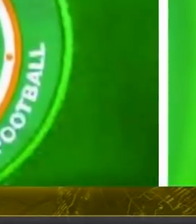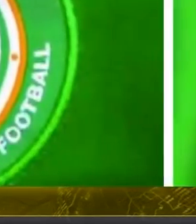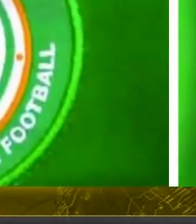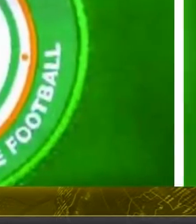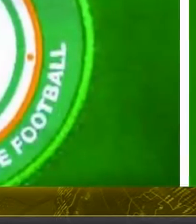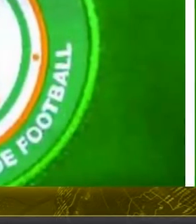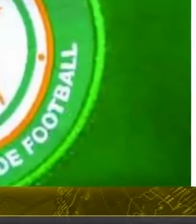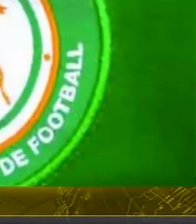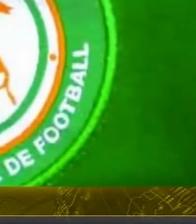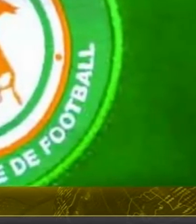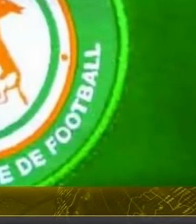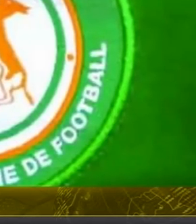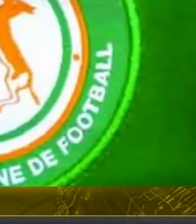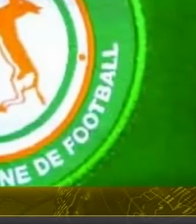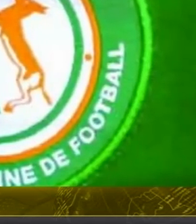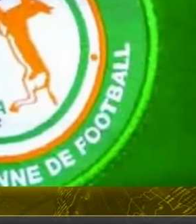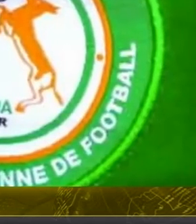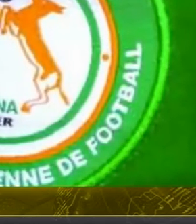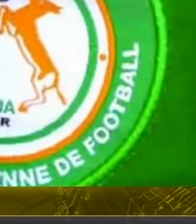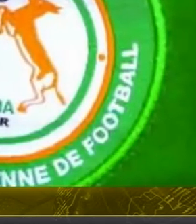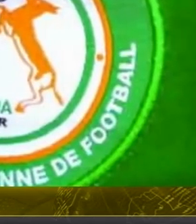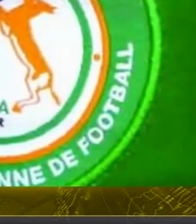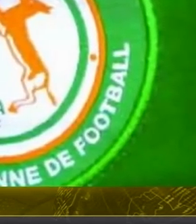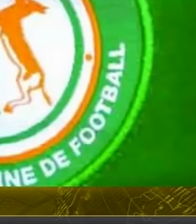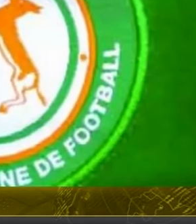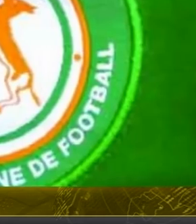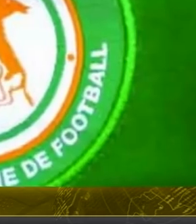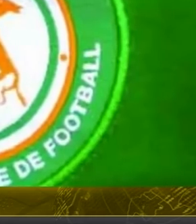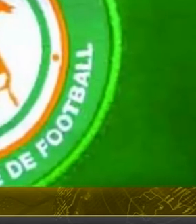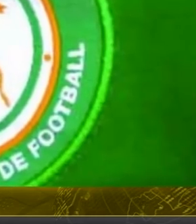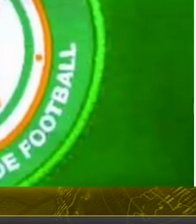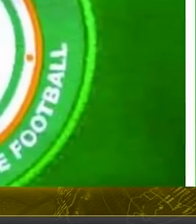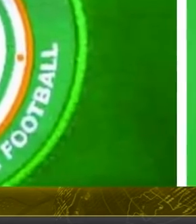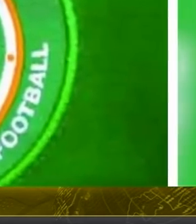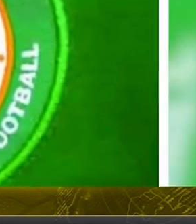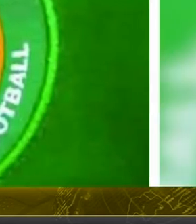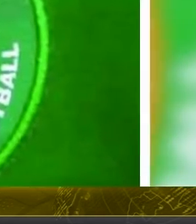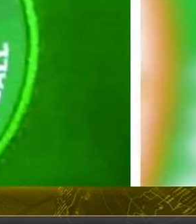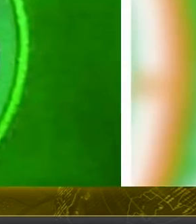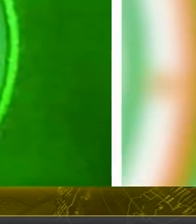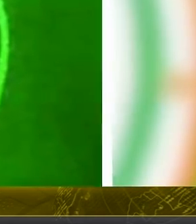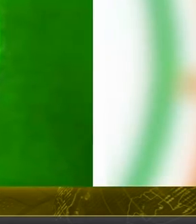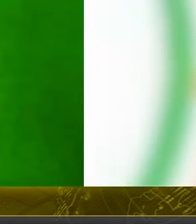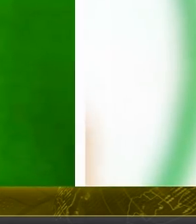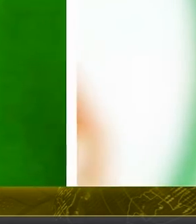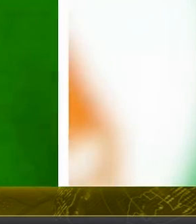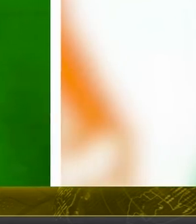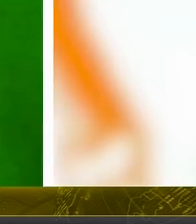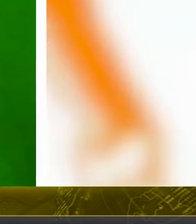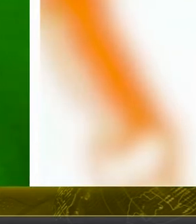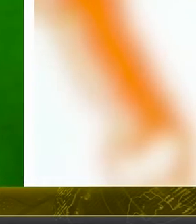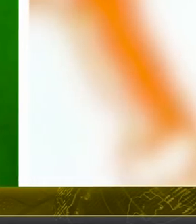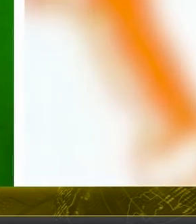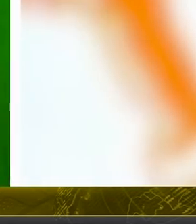سیدالم کنگودما اتوع نگانت اتو آدیو به محب اتیلیگا کم زعت او تو علاو خونلم هجرات گانن موریتانیان